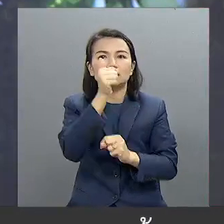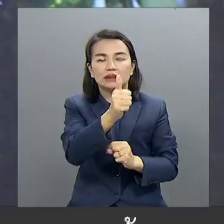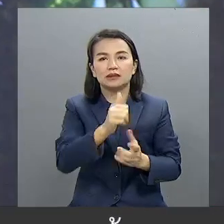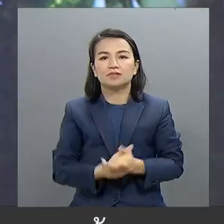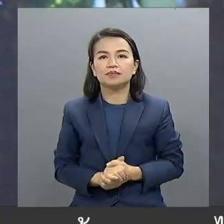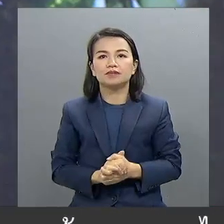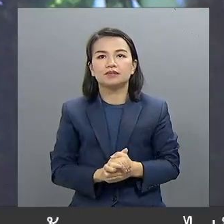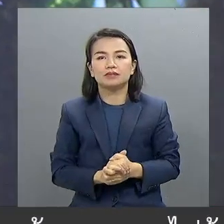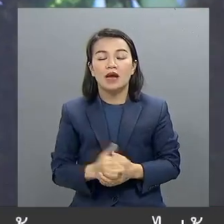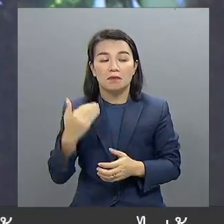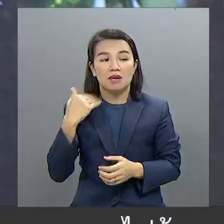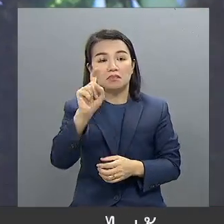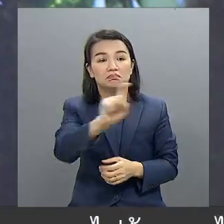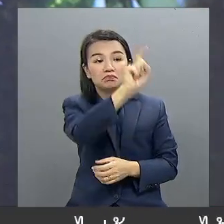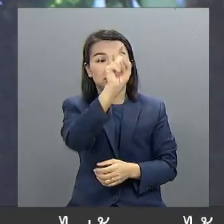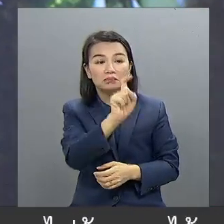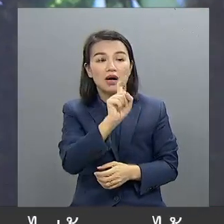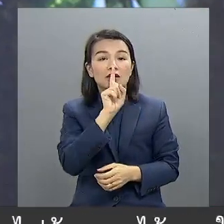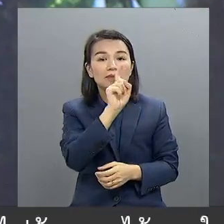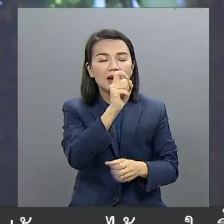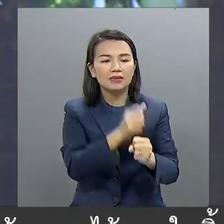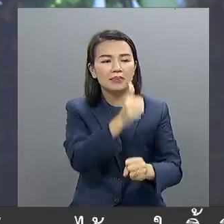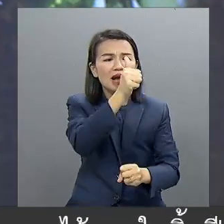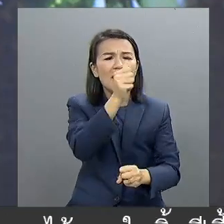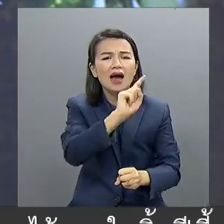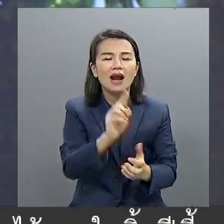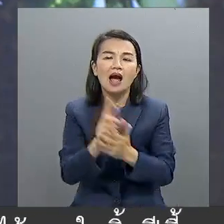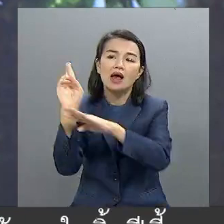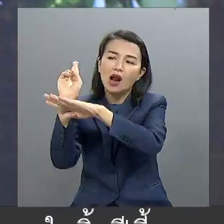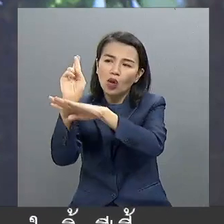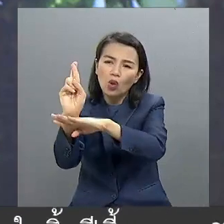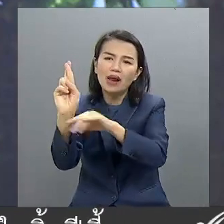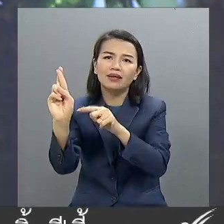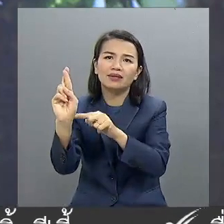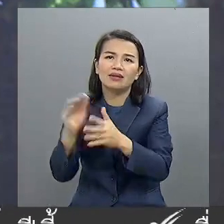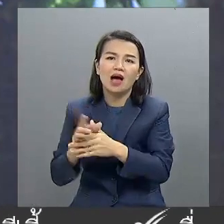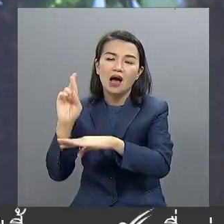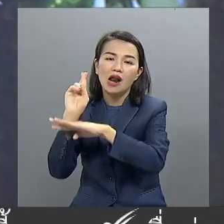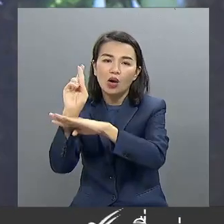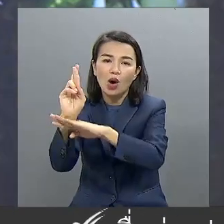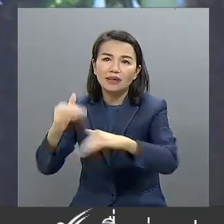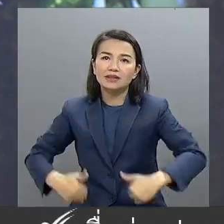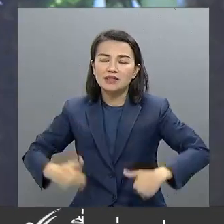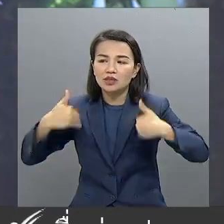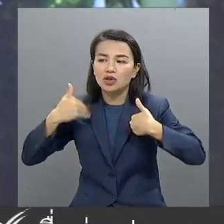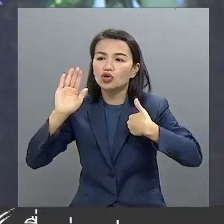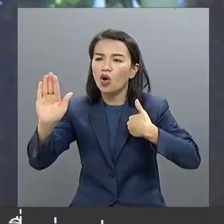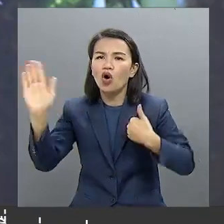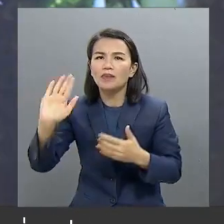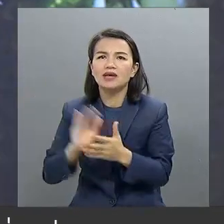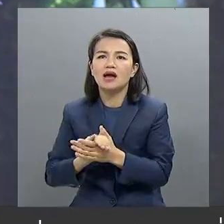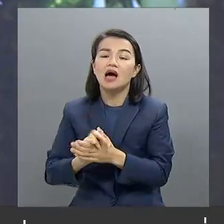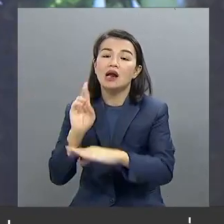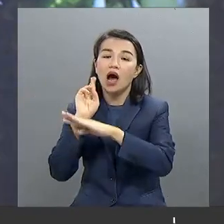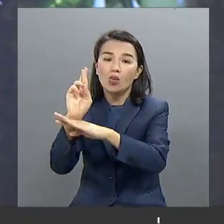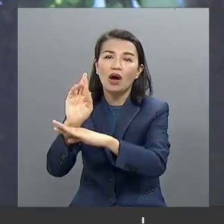ถามคุยายทำแล้ได้อะไร edeรางวัแล้จะบอกวาวไมใช่รางวชีวตสำรบคยายเท่านั้นแต่มันคือรางวลของควรสำห